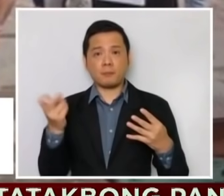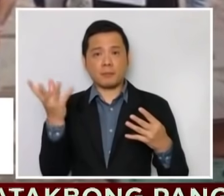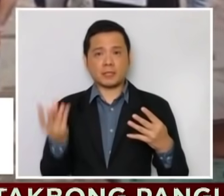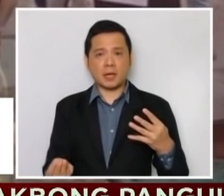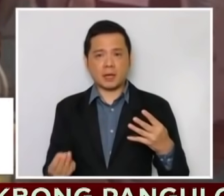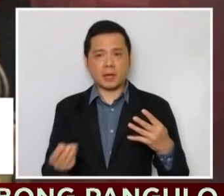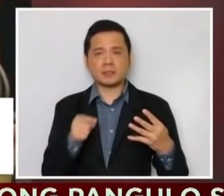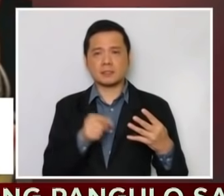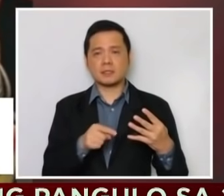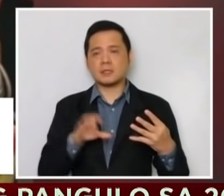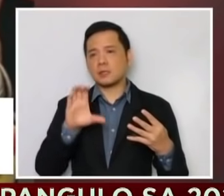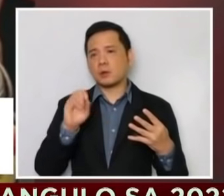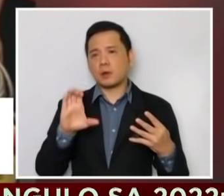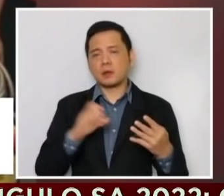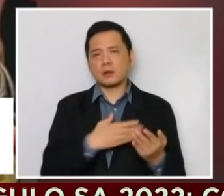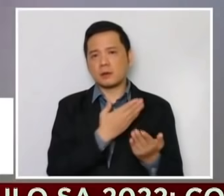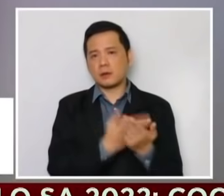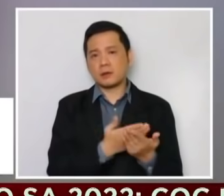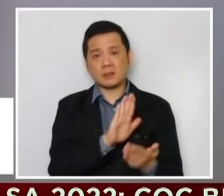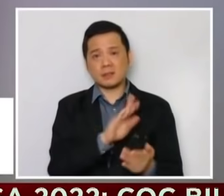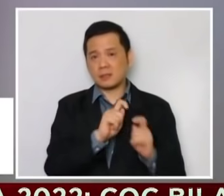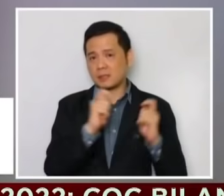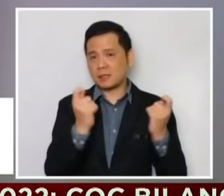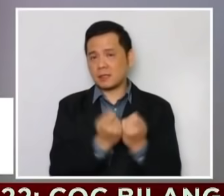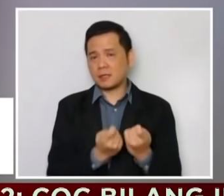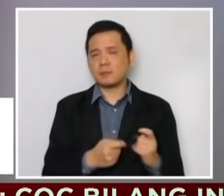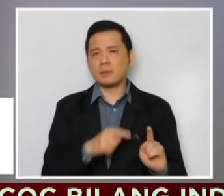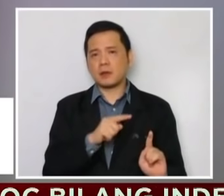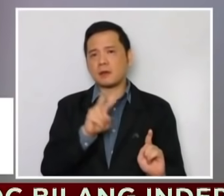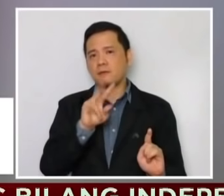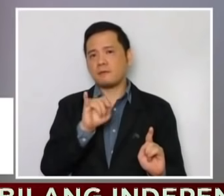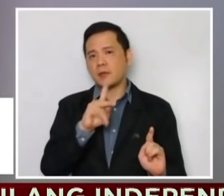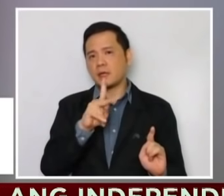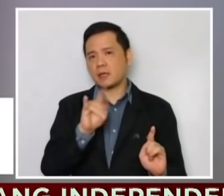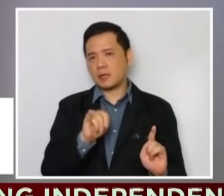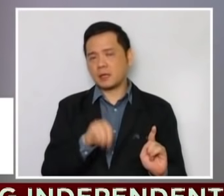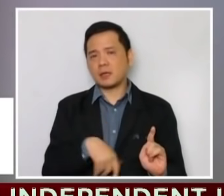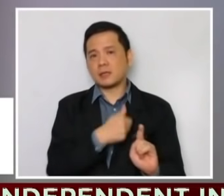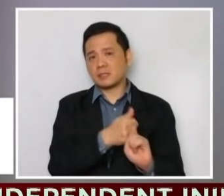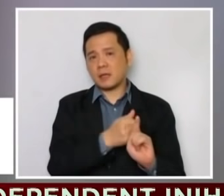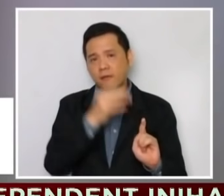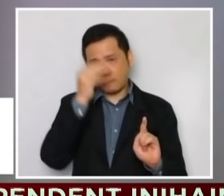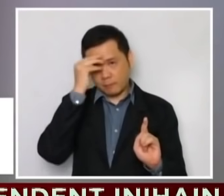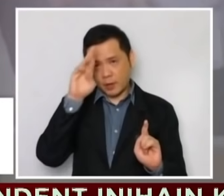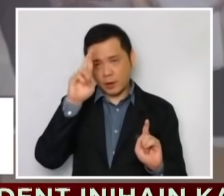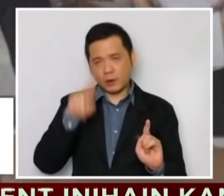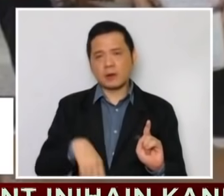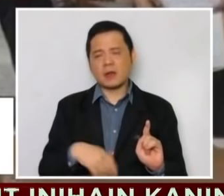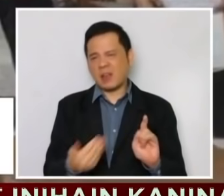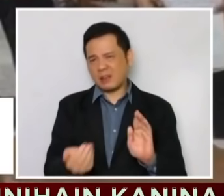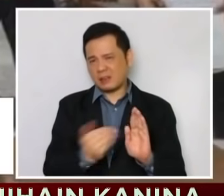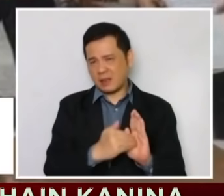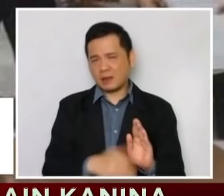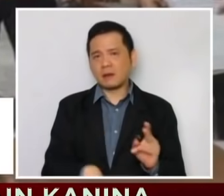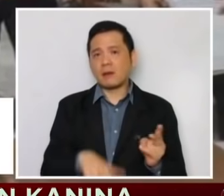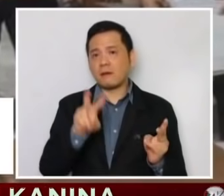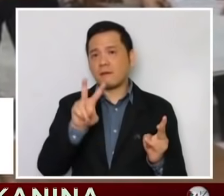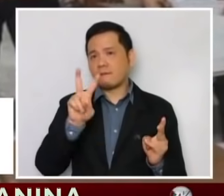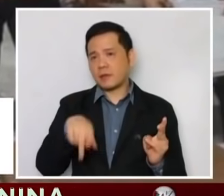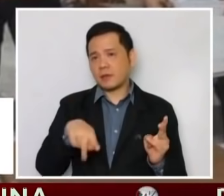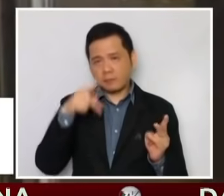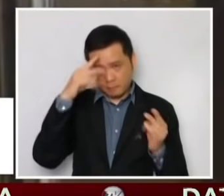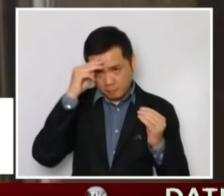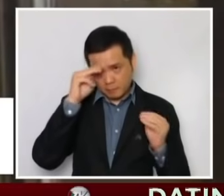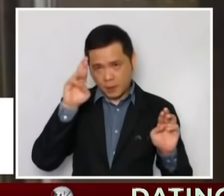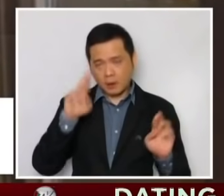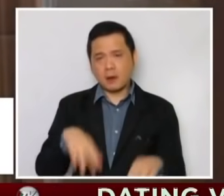rin ng COC ang buong team ni Kapitana Vicky Nubla na tatakbong mayor at re-electionist Vice Mayor Roland